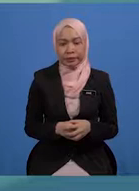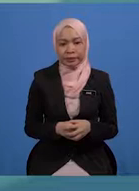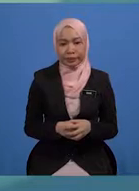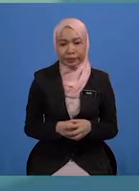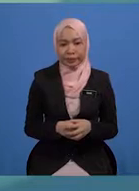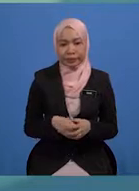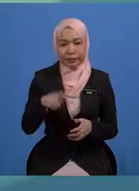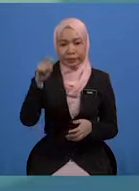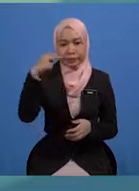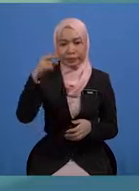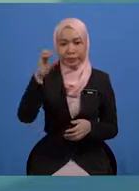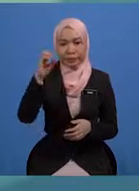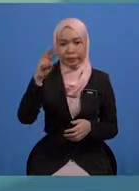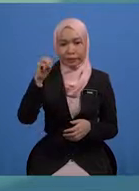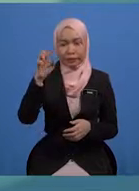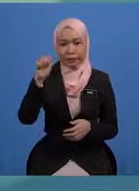Woods,